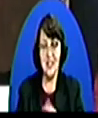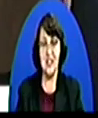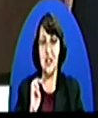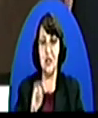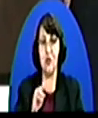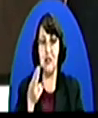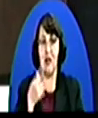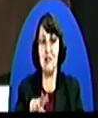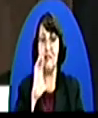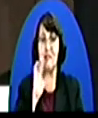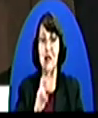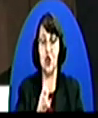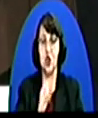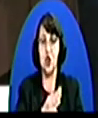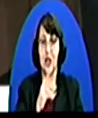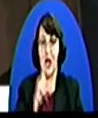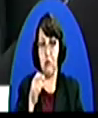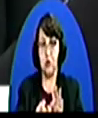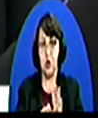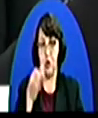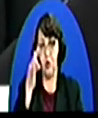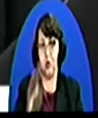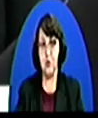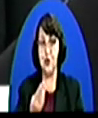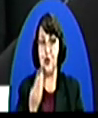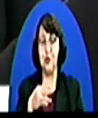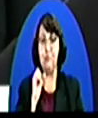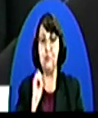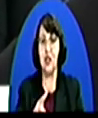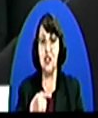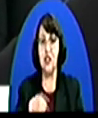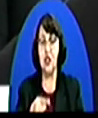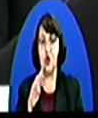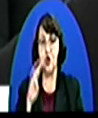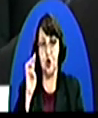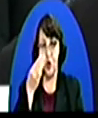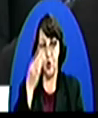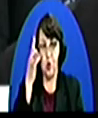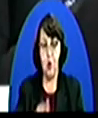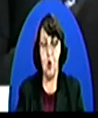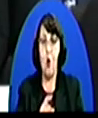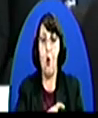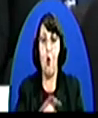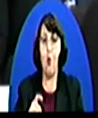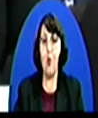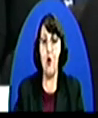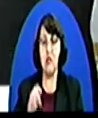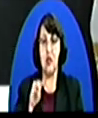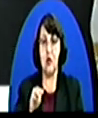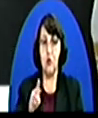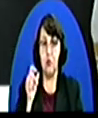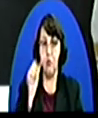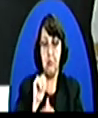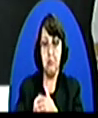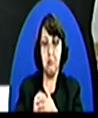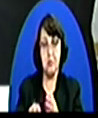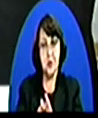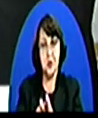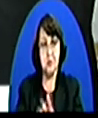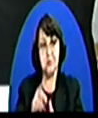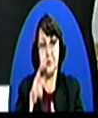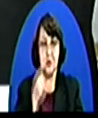ногдох 17% шимтгэлийн тодорхой хувийг нь хувийн тэтгэврийн хоримтлал шилжүүлэх боломжийг бүрдүүлэх саналыг гаргаад